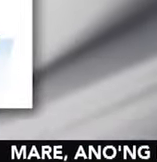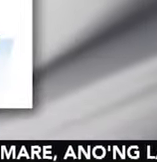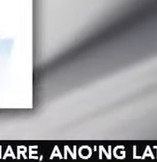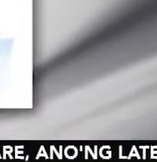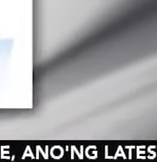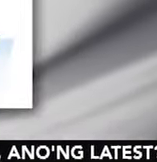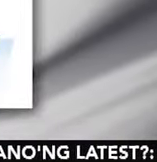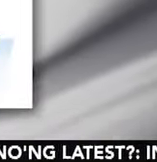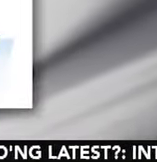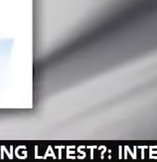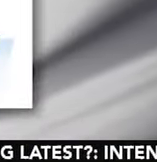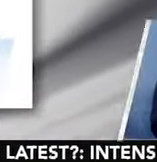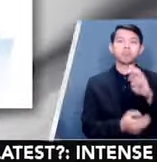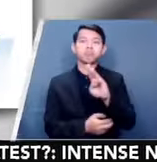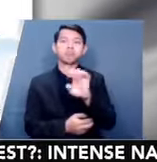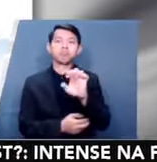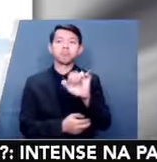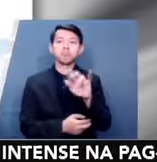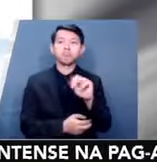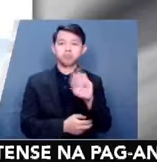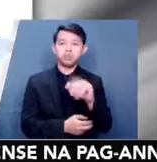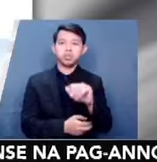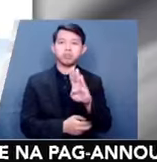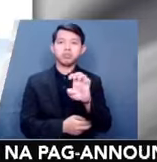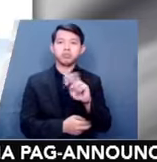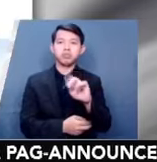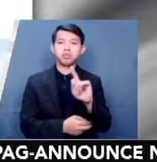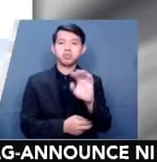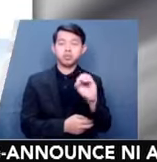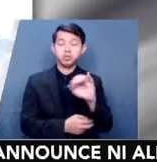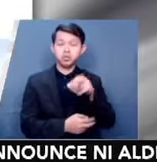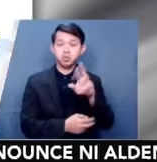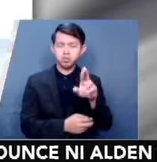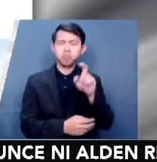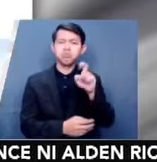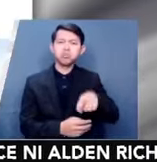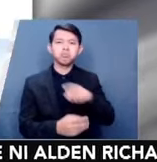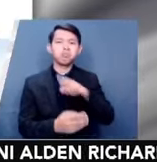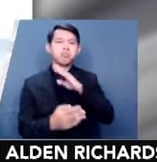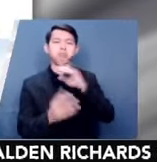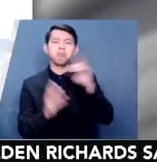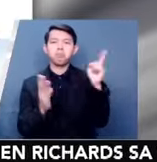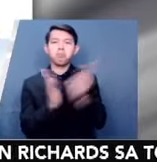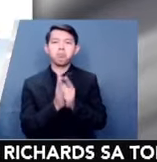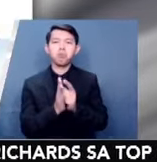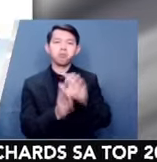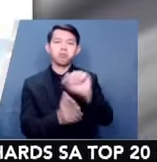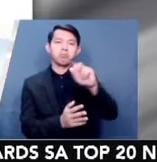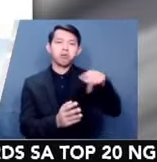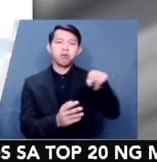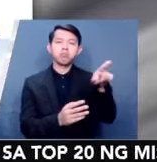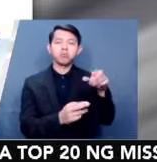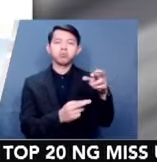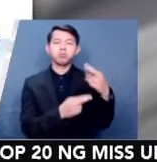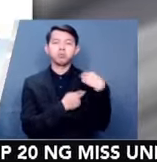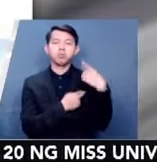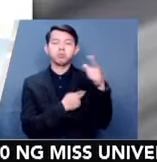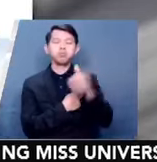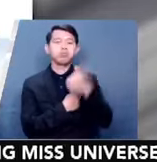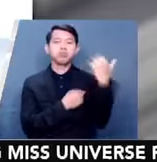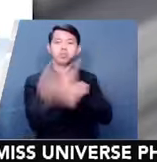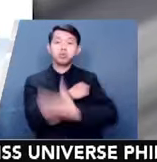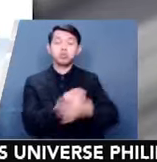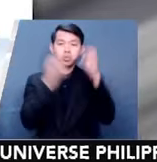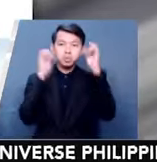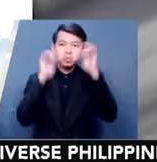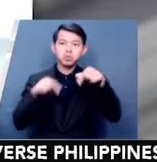bienvenido abante JR dapat daw ipagbawal ang mga app na kontrolado umano ng mga bansang may banta sa seguridad ng Pilipinas kabilang diyan